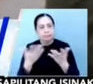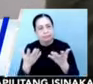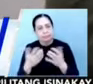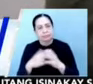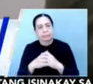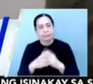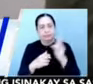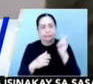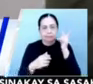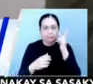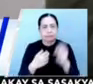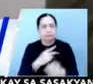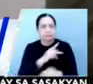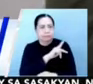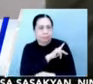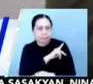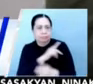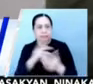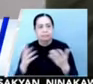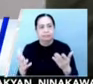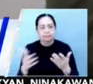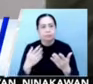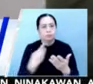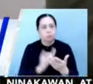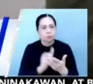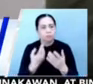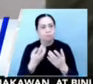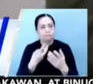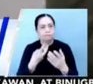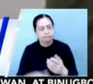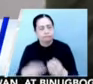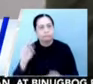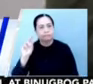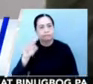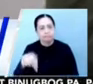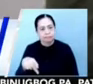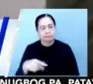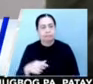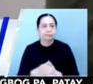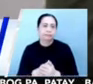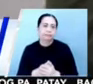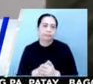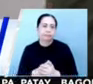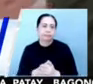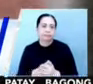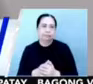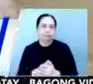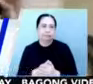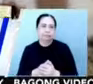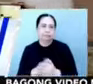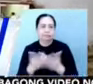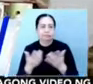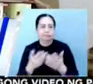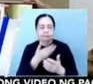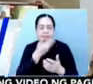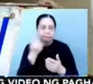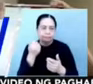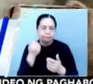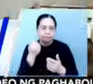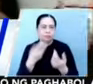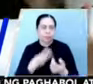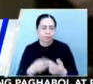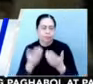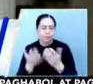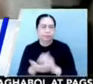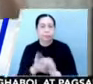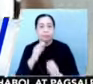and we only wish the Vice President nothing but the best. Sabi ng bise,